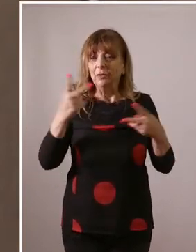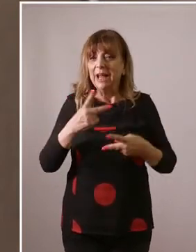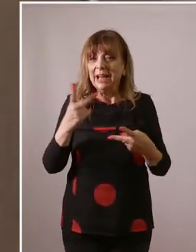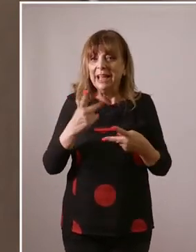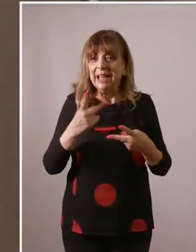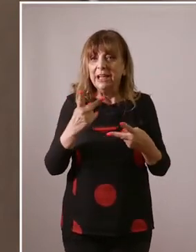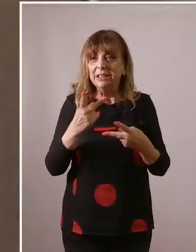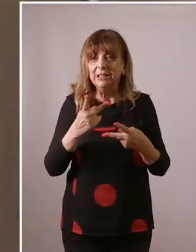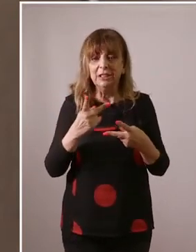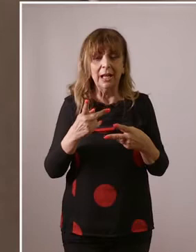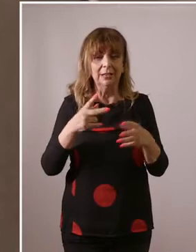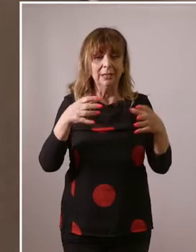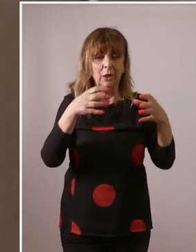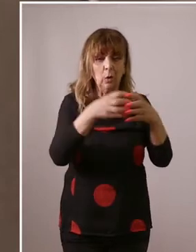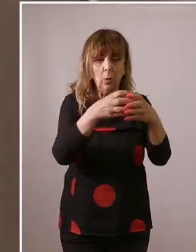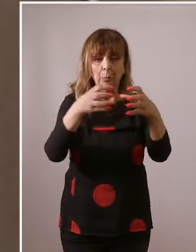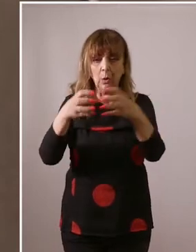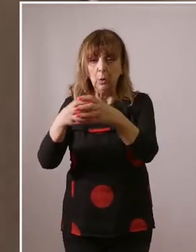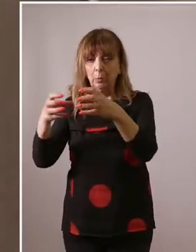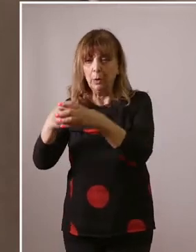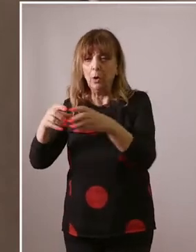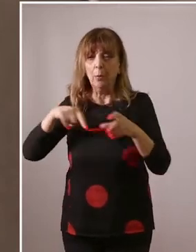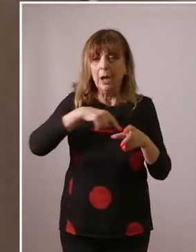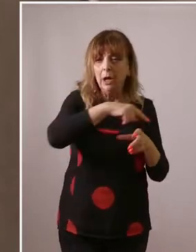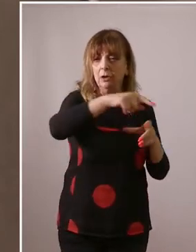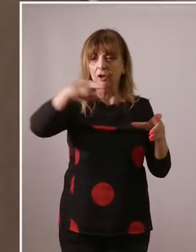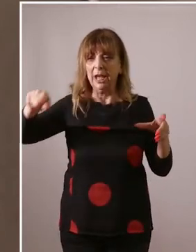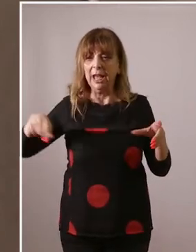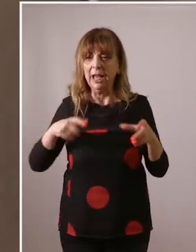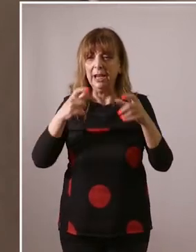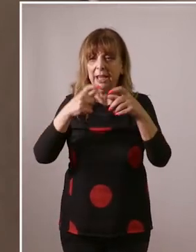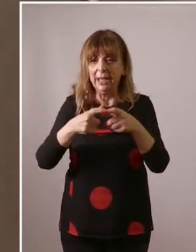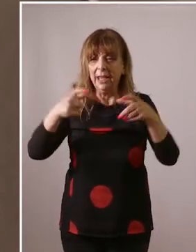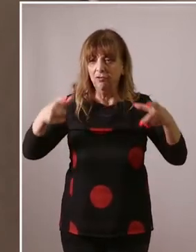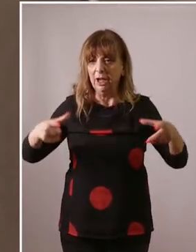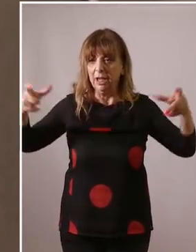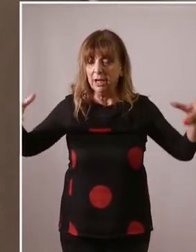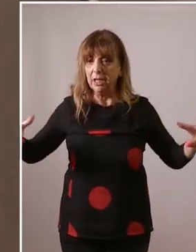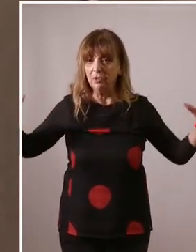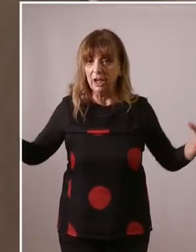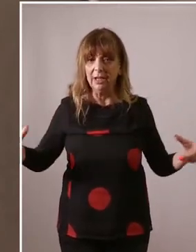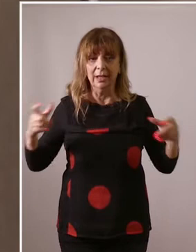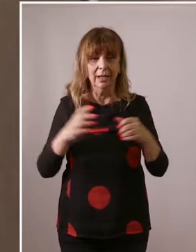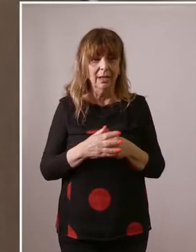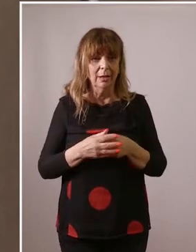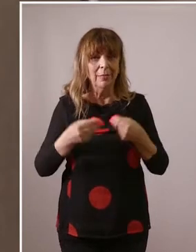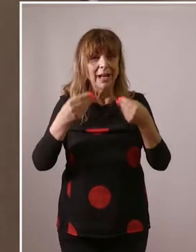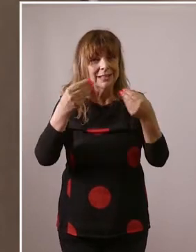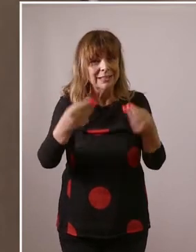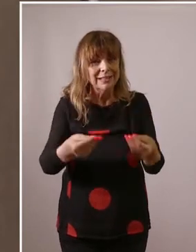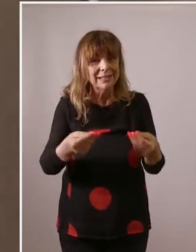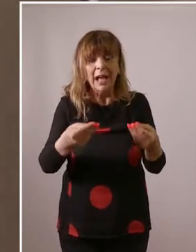concentrici di sempre maggiore ampiezza e complessità ma e giuridica anche la regola che si dà una convivenza familiare